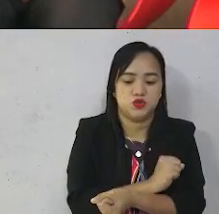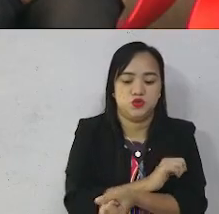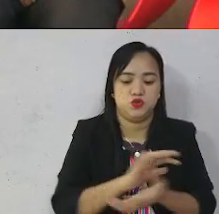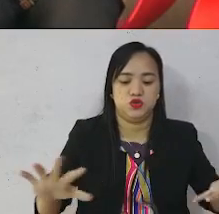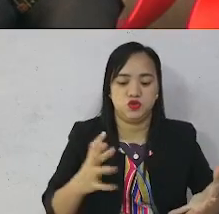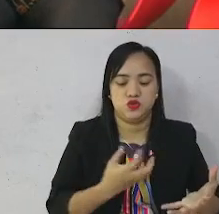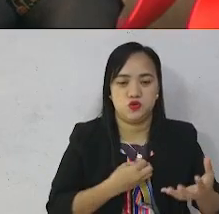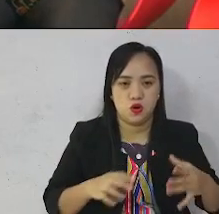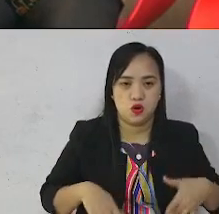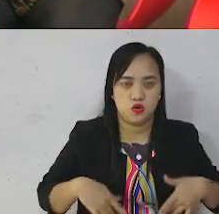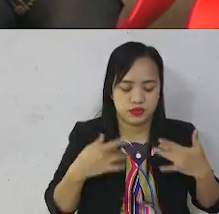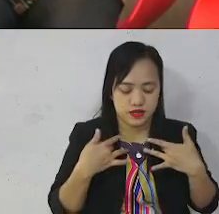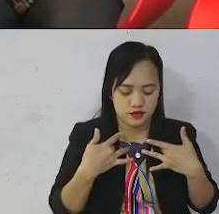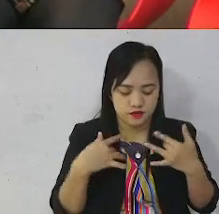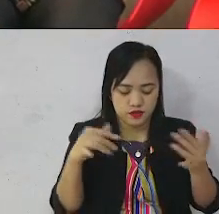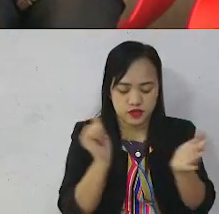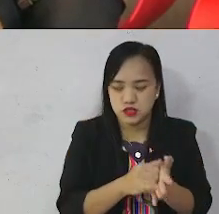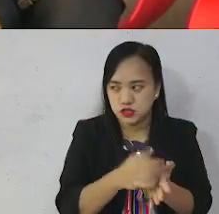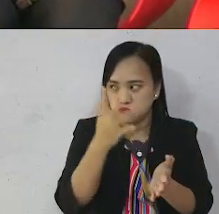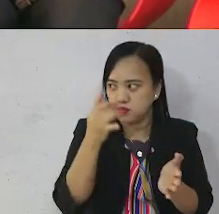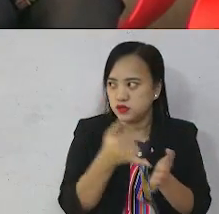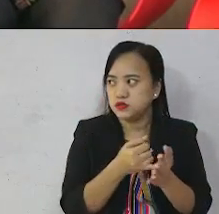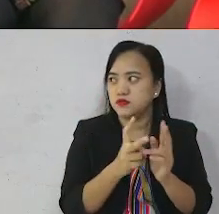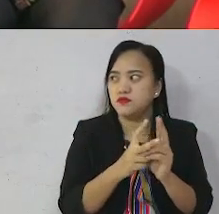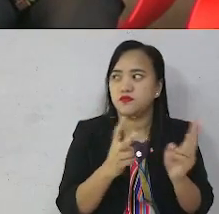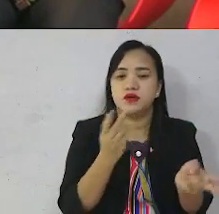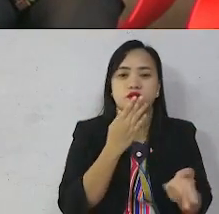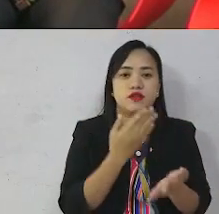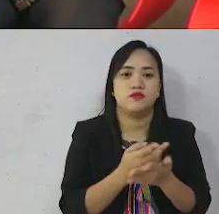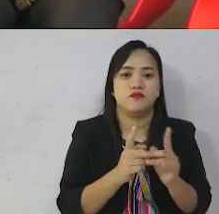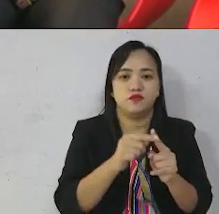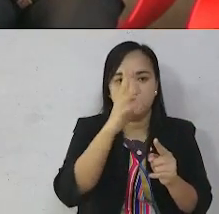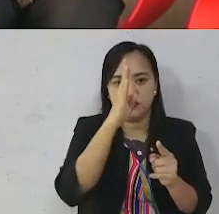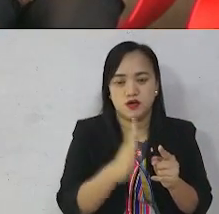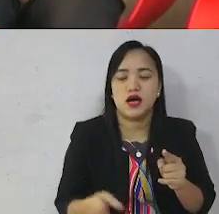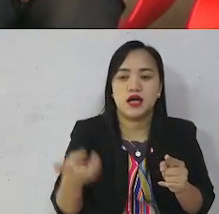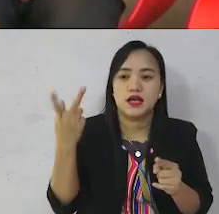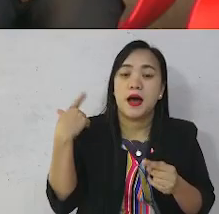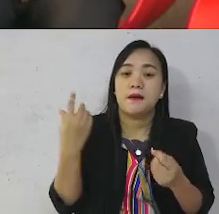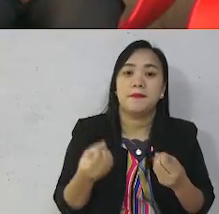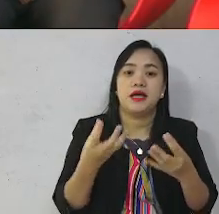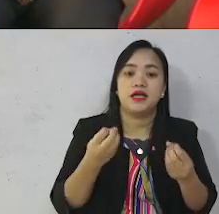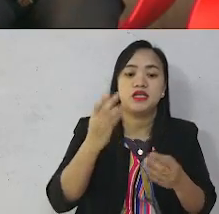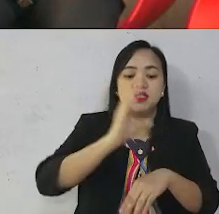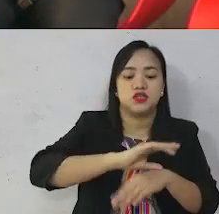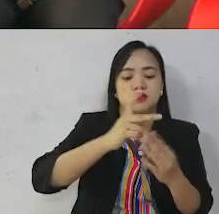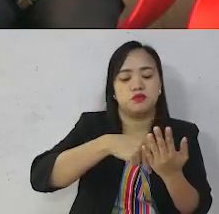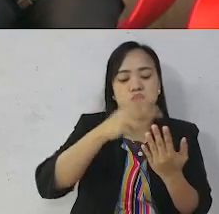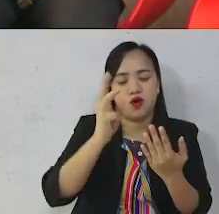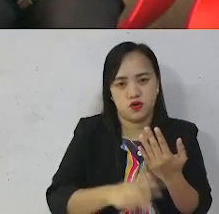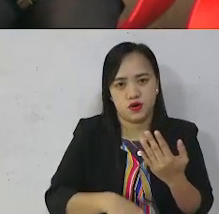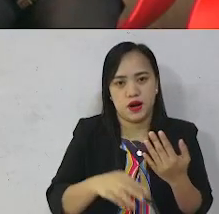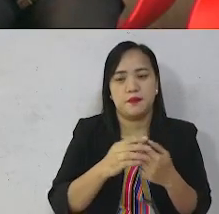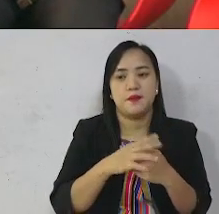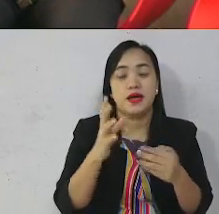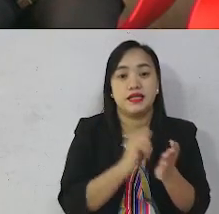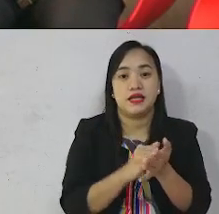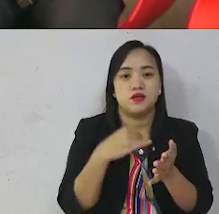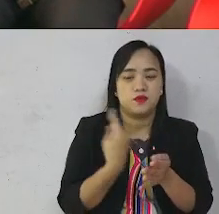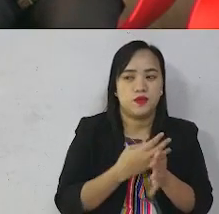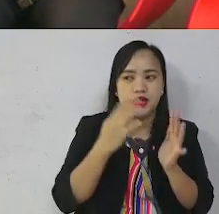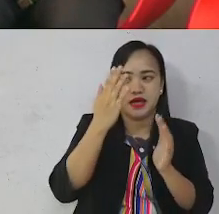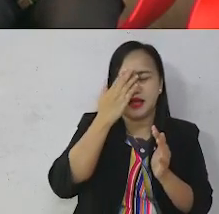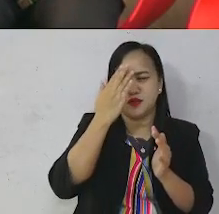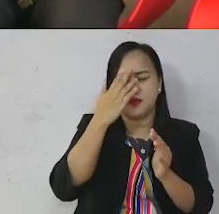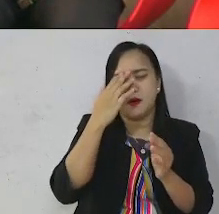kaya Salamat dahil meron tayong ganitong ah programa kung saan marami tayong Nalalaman